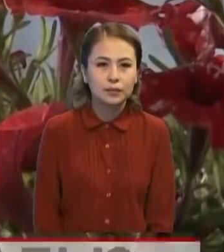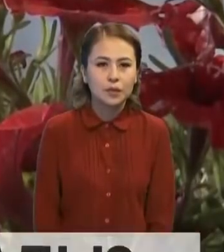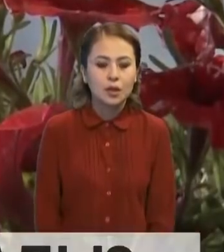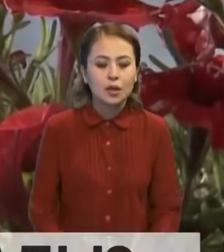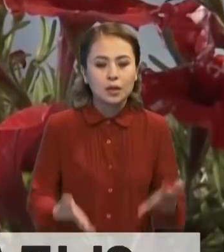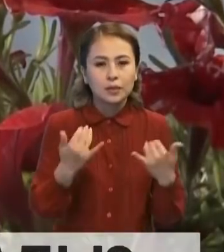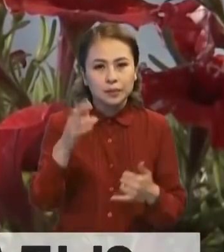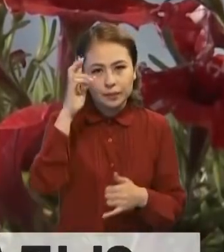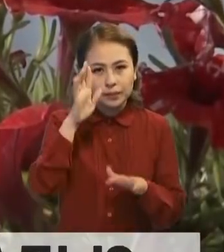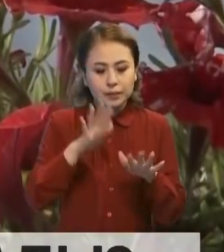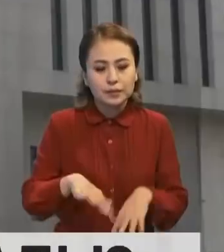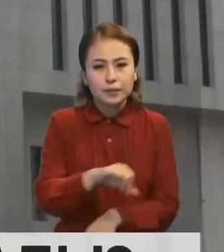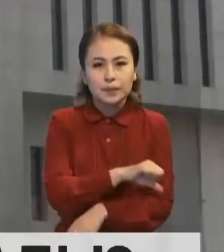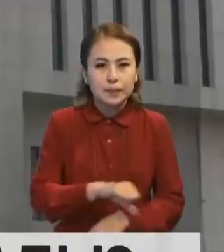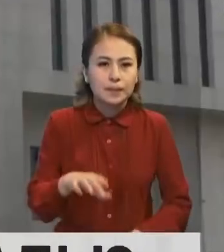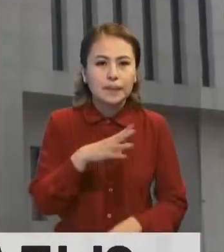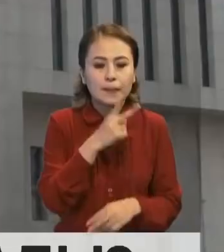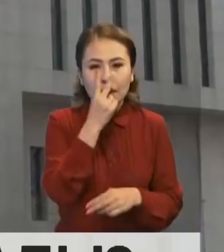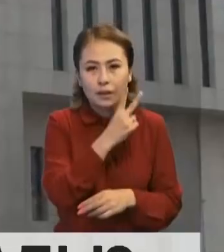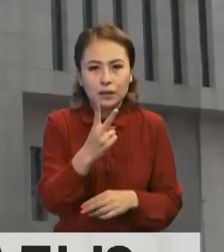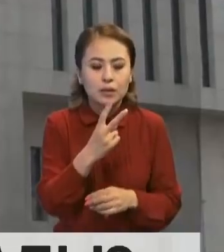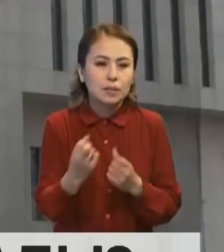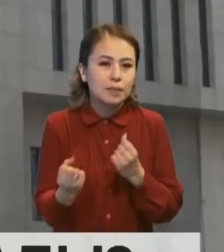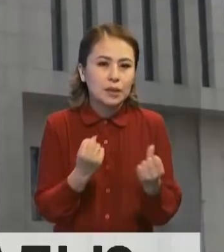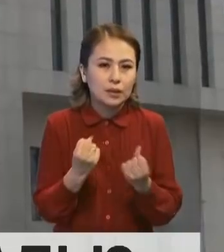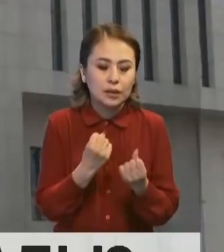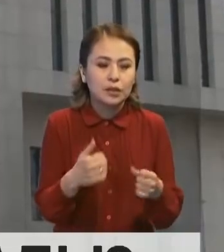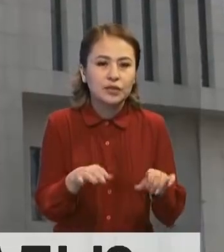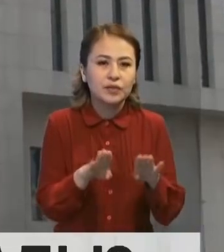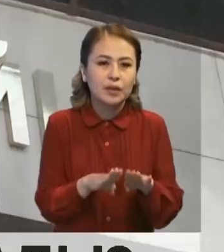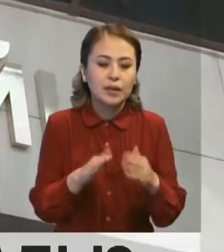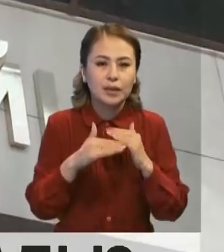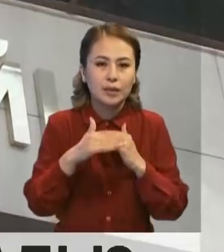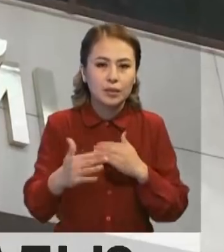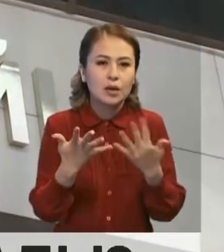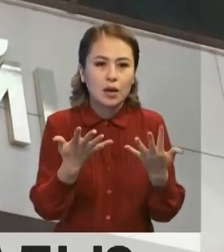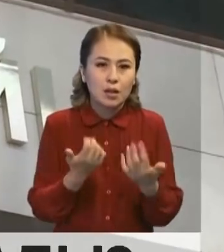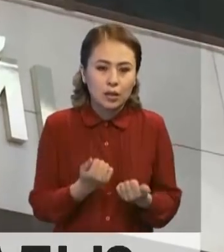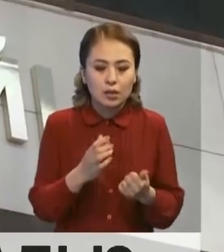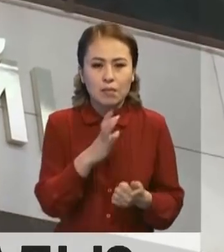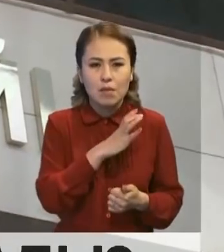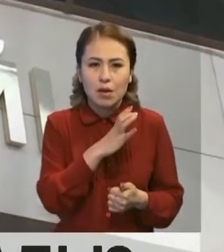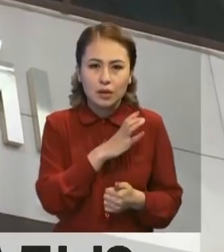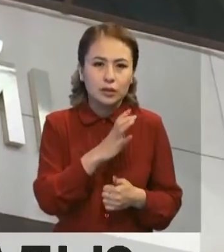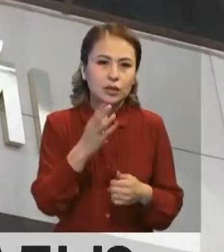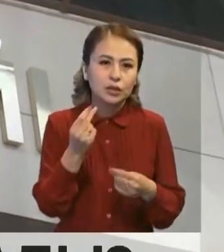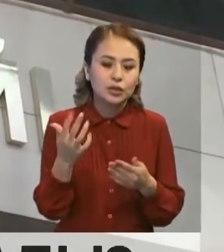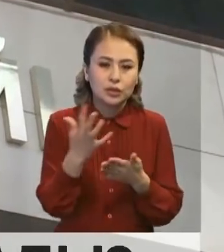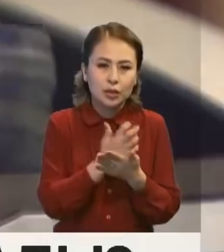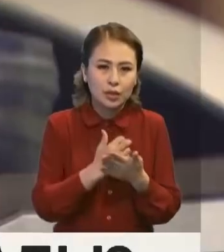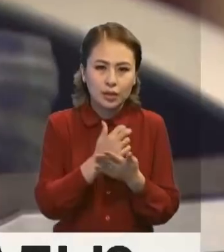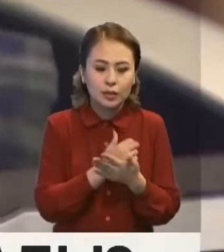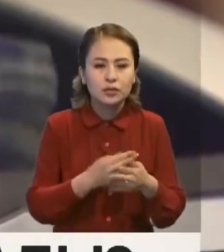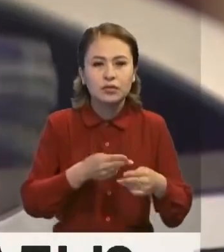Қазір үкімет шетел асқан капиталдарды елге қайтаруға мықтап кірісті. Енді егемендік алған жылдары байған олигархтар жинаған байлығынан